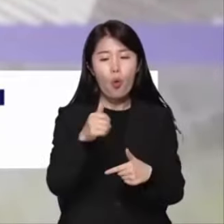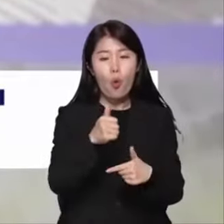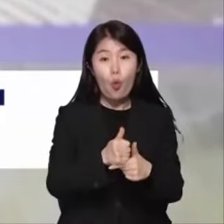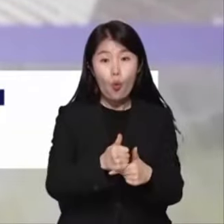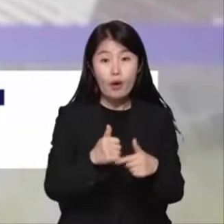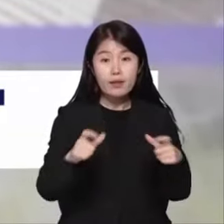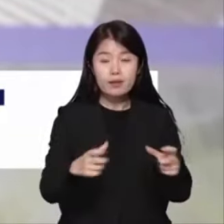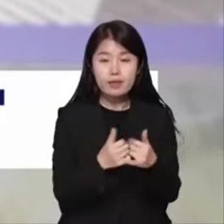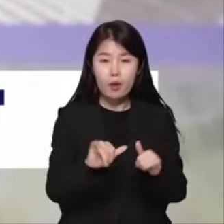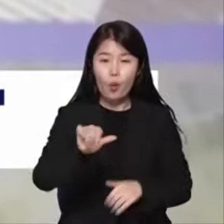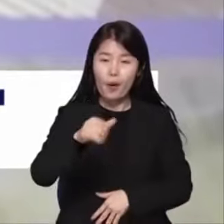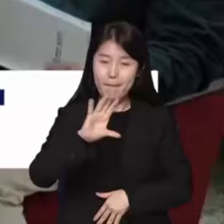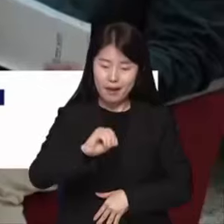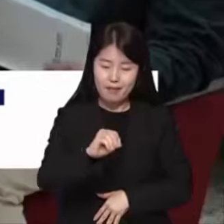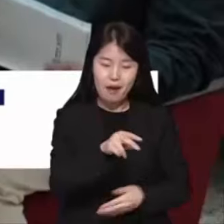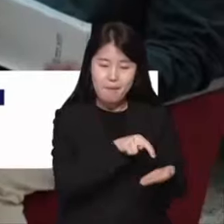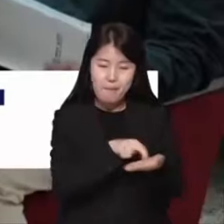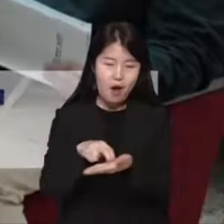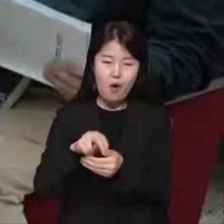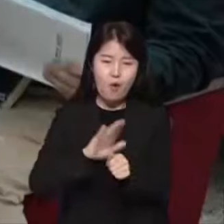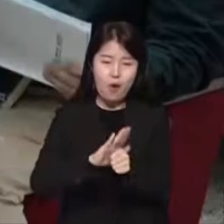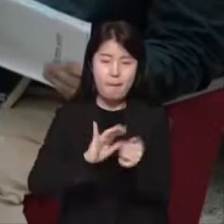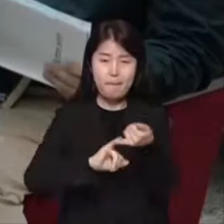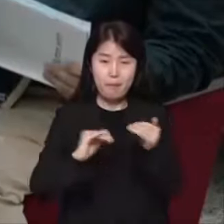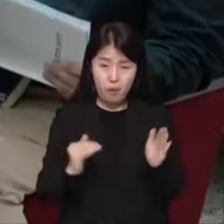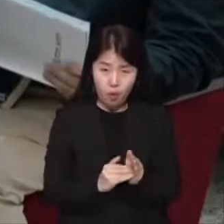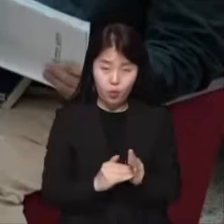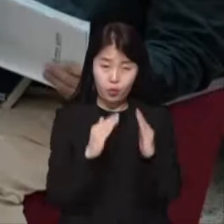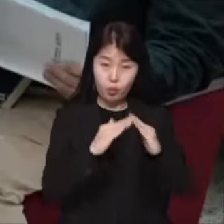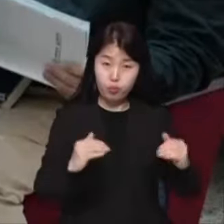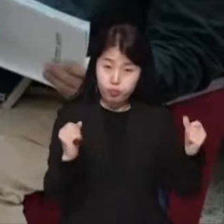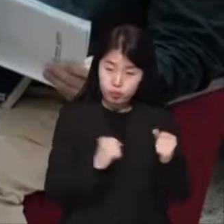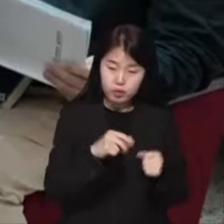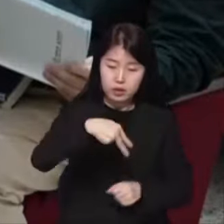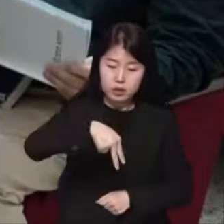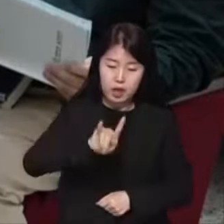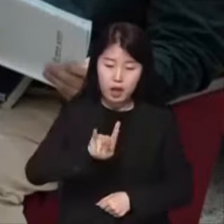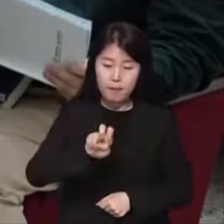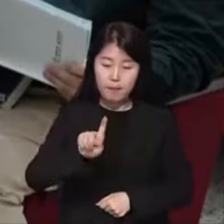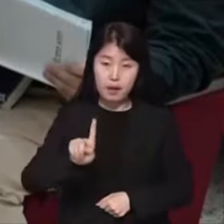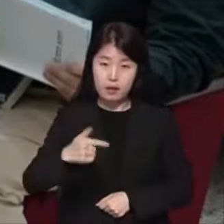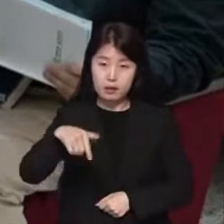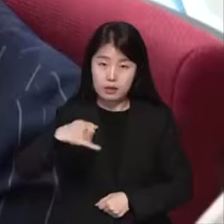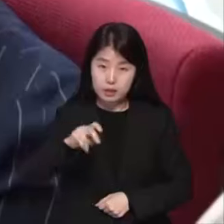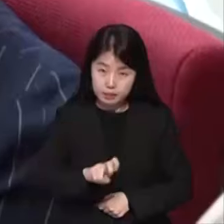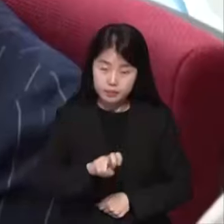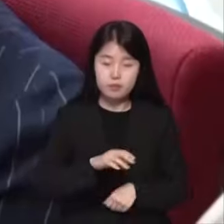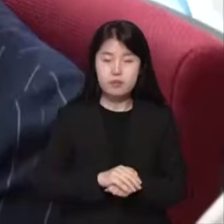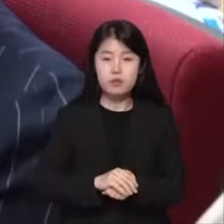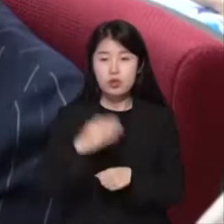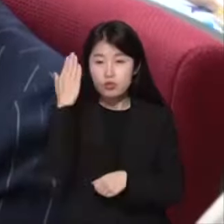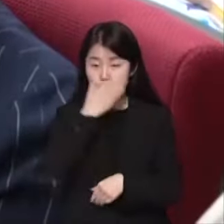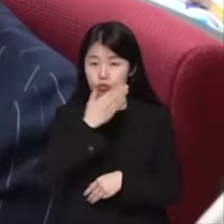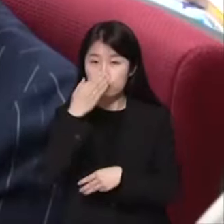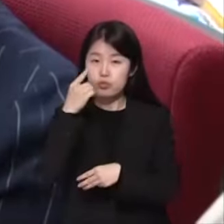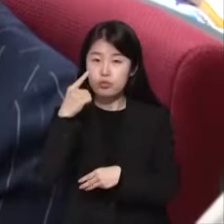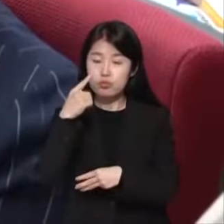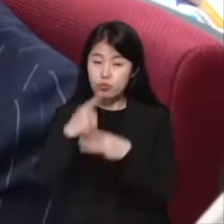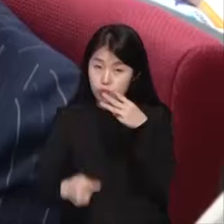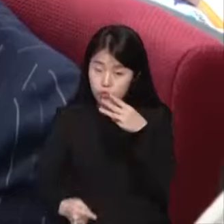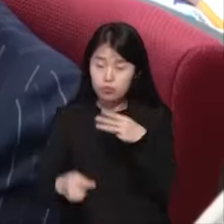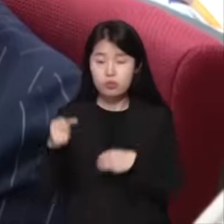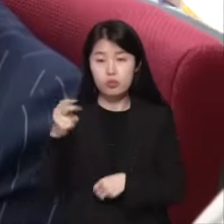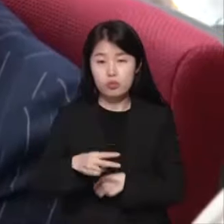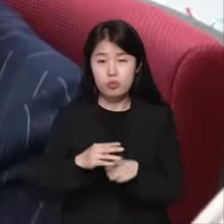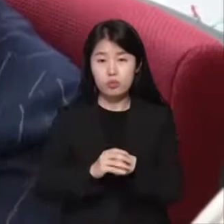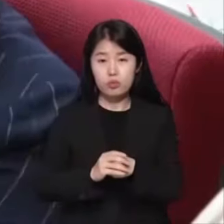실어나르겠다고 공언했다고 전했습니다. 또 전북의 새만금공항 건설이 추진되고 청주공항과 서산공항에 대한 투자도